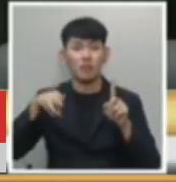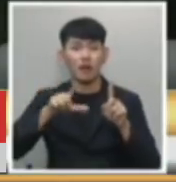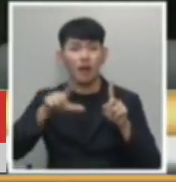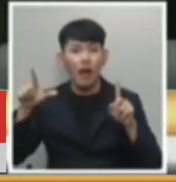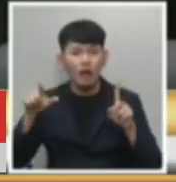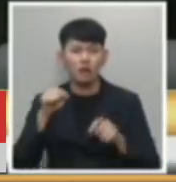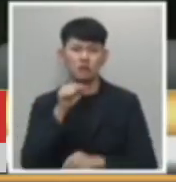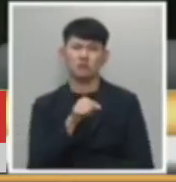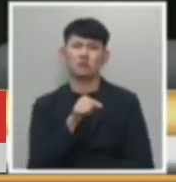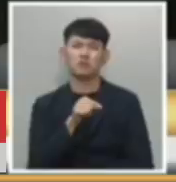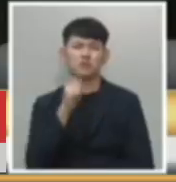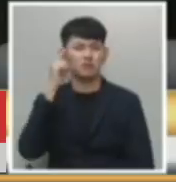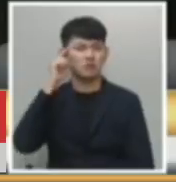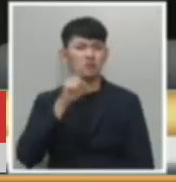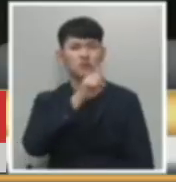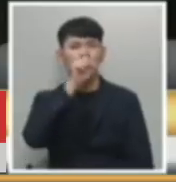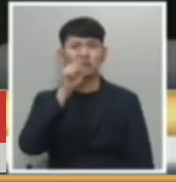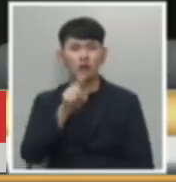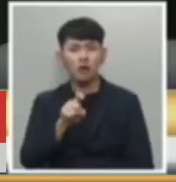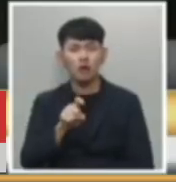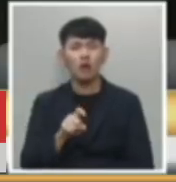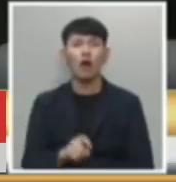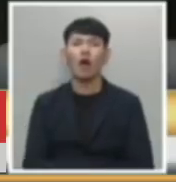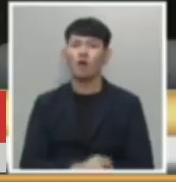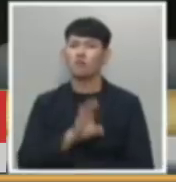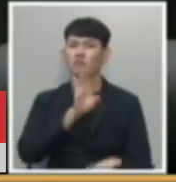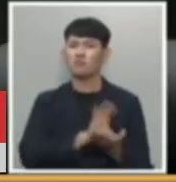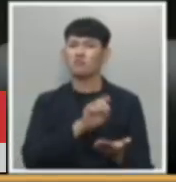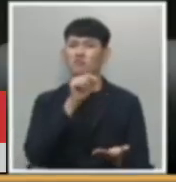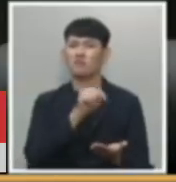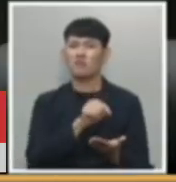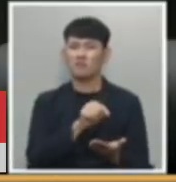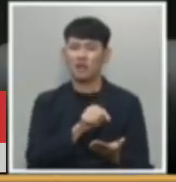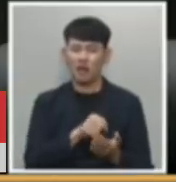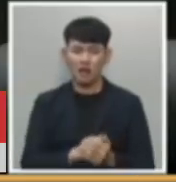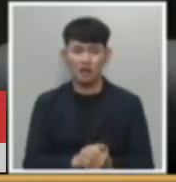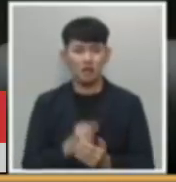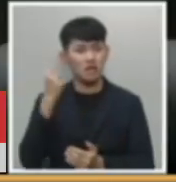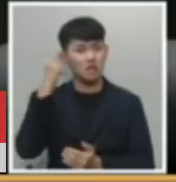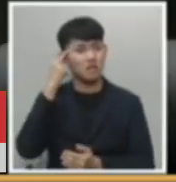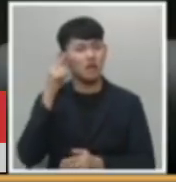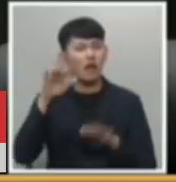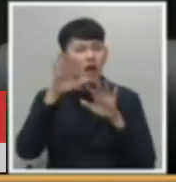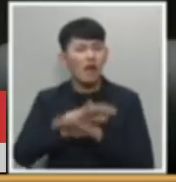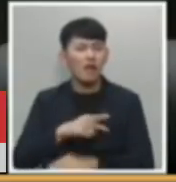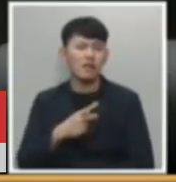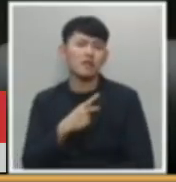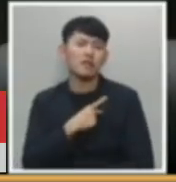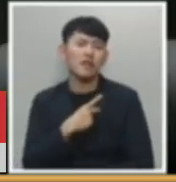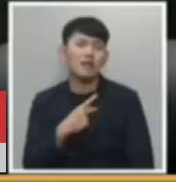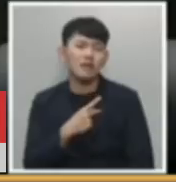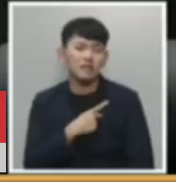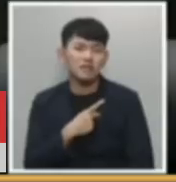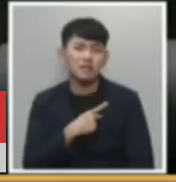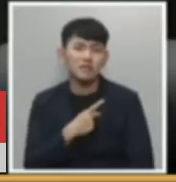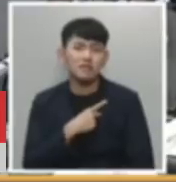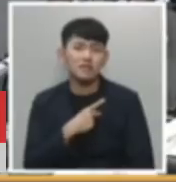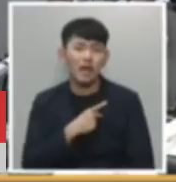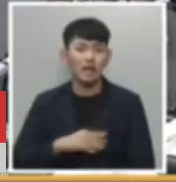นี้เนี่ยนะครับผมจะบอกว่าสำนักงบประมาณเนี่ยท่านตั้งงบเพราะท่านเกรงใจบิ๊กแดงจริงหรือเปล่า